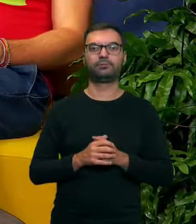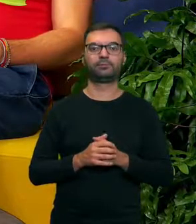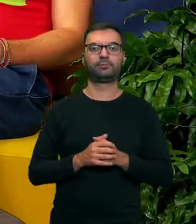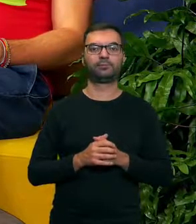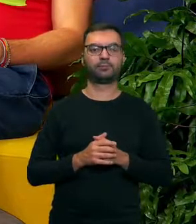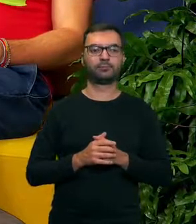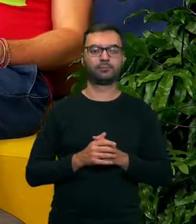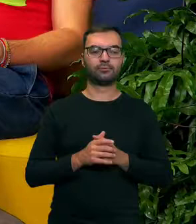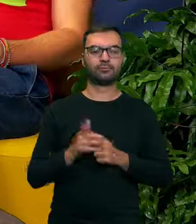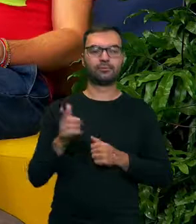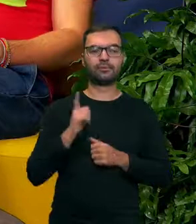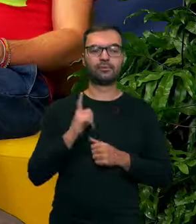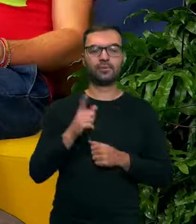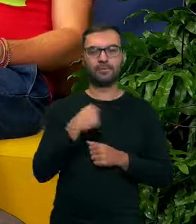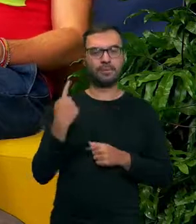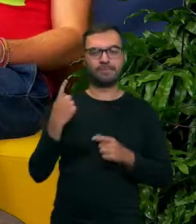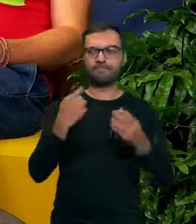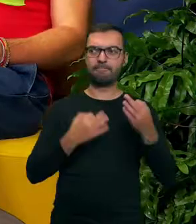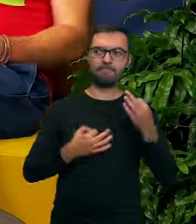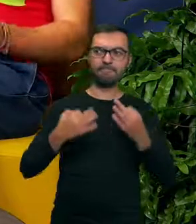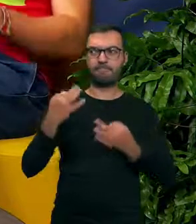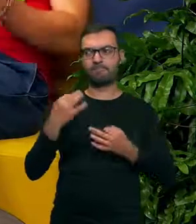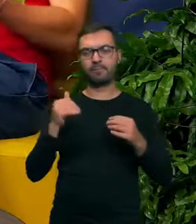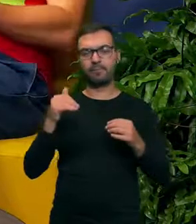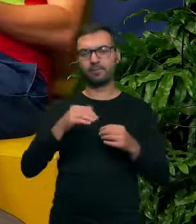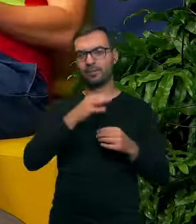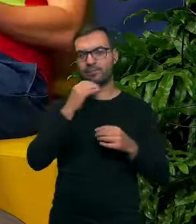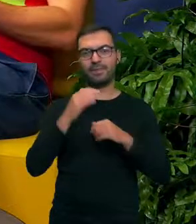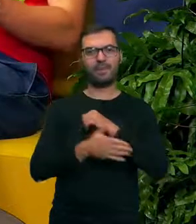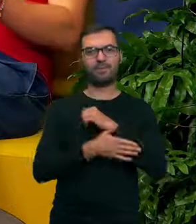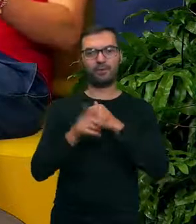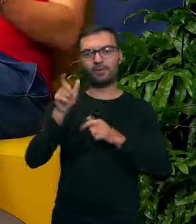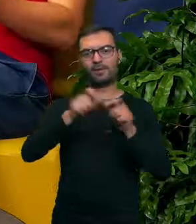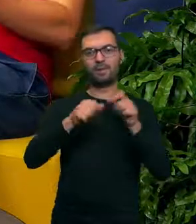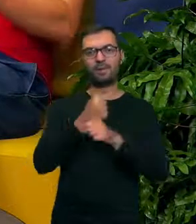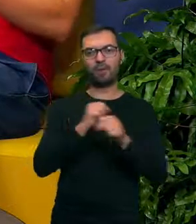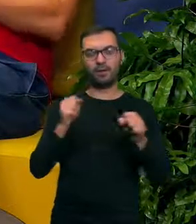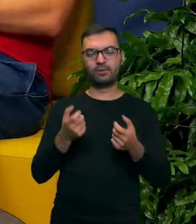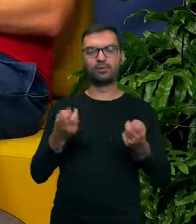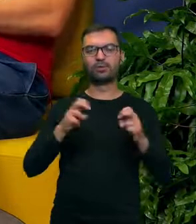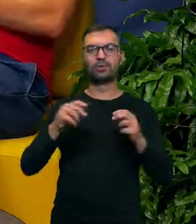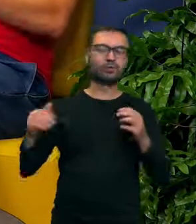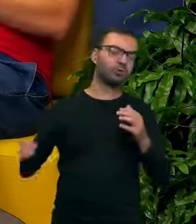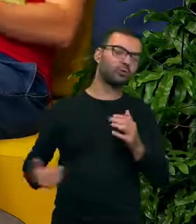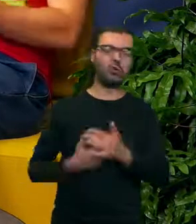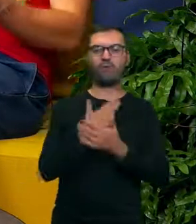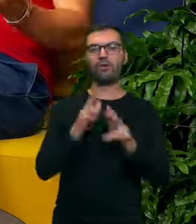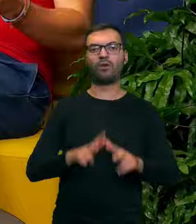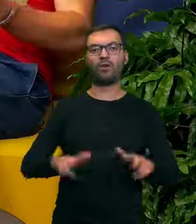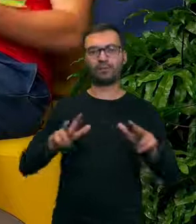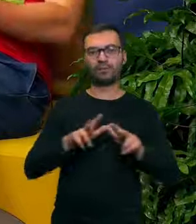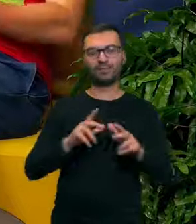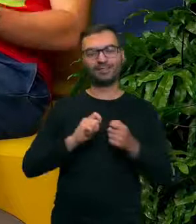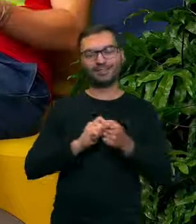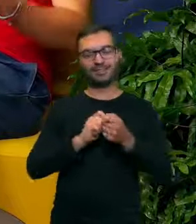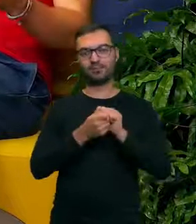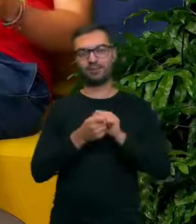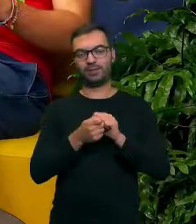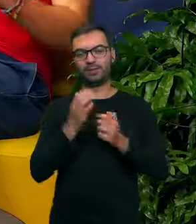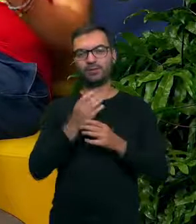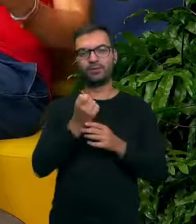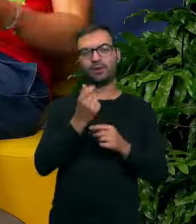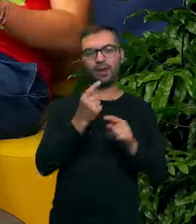to był taki moment, że myśmy zaczęli się poważnie zastanawiać, czy nie powinniśmy na bazie tych postaci stworzyć jakby nowej rodziny, zmieniając niektóre